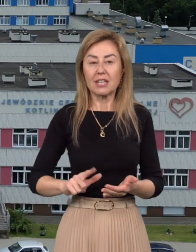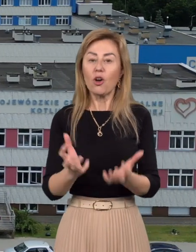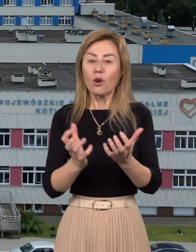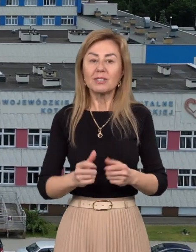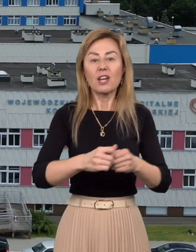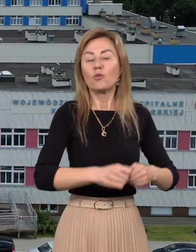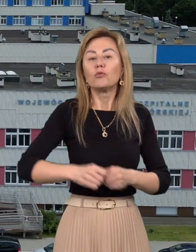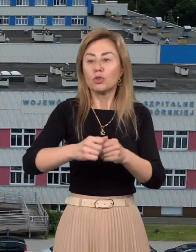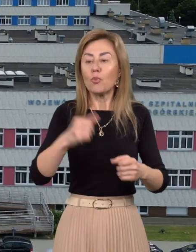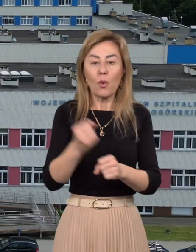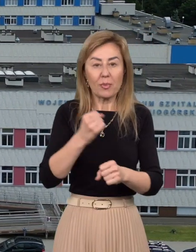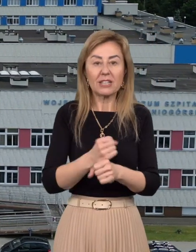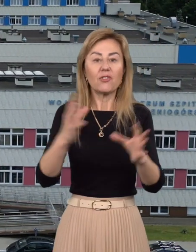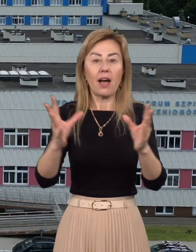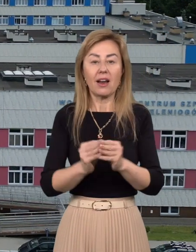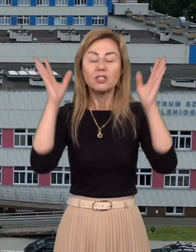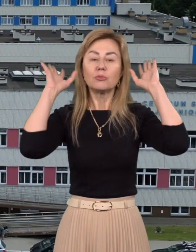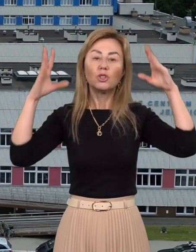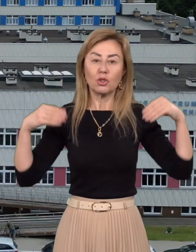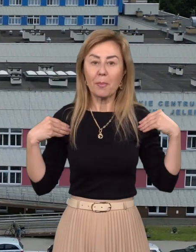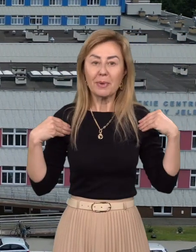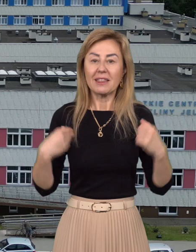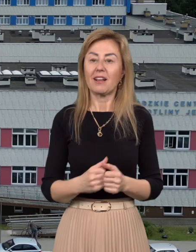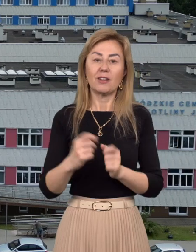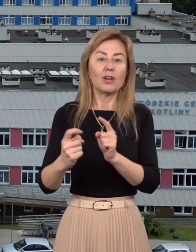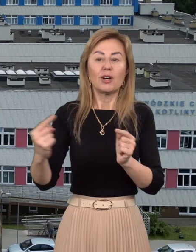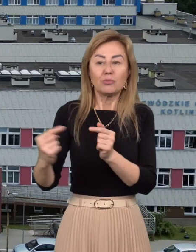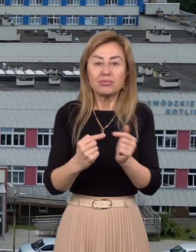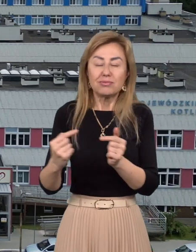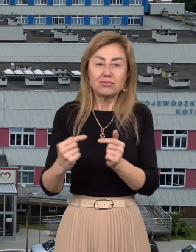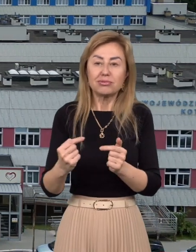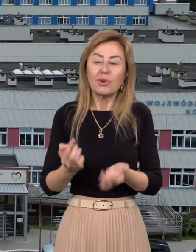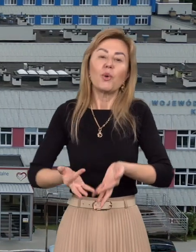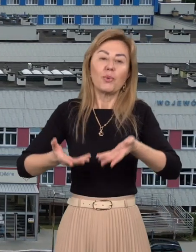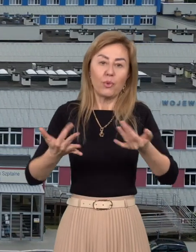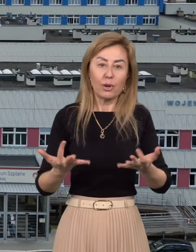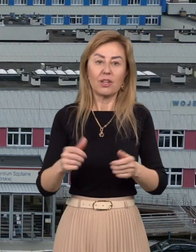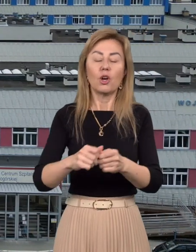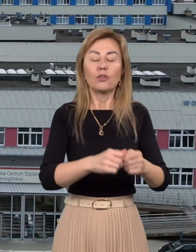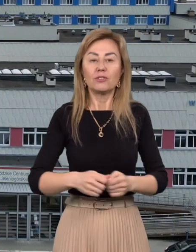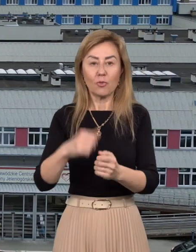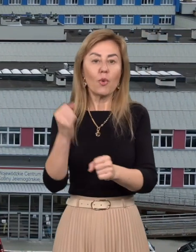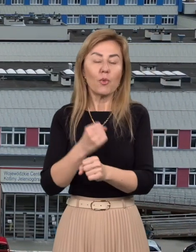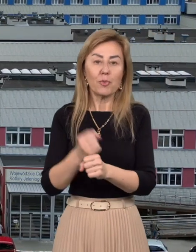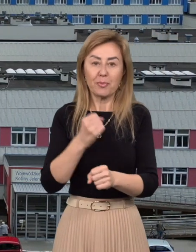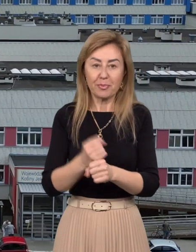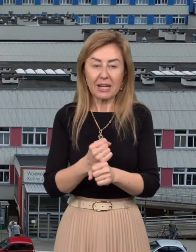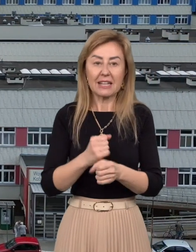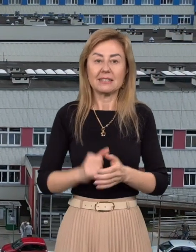spolegliwym partnerem dla Wojewódzkiego Centrum Szpitalnego Kotliny Jeleniogórskiej, i to nie tylko ze względu na to, że jesteśmy